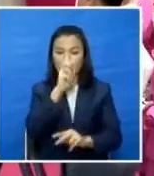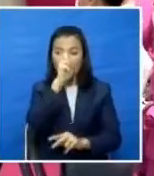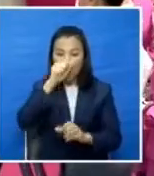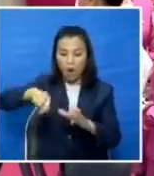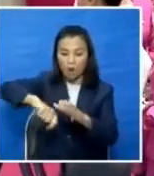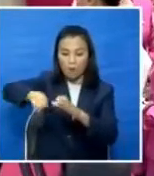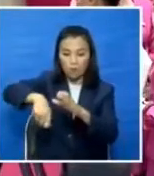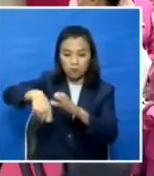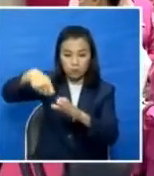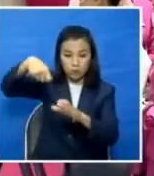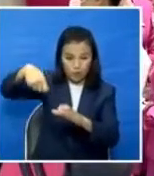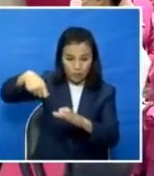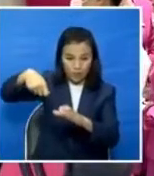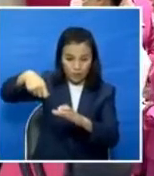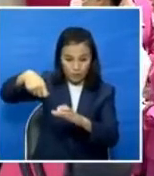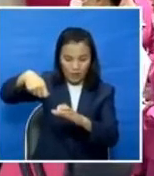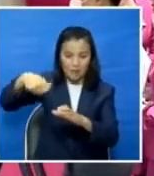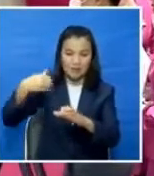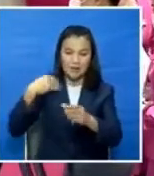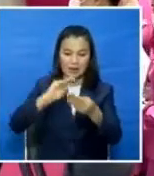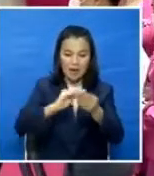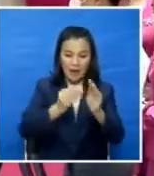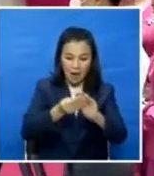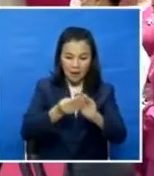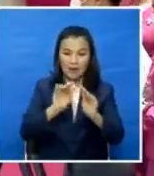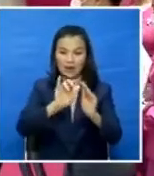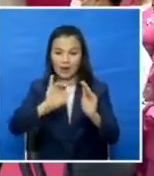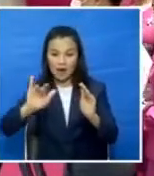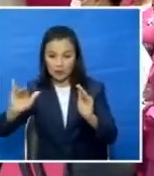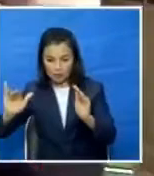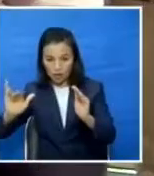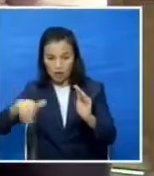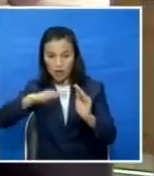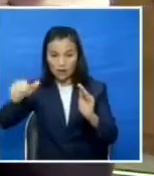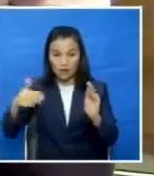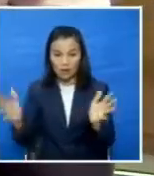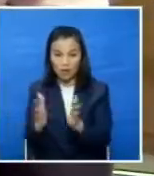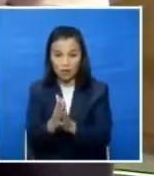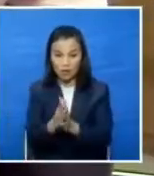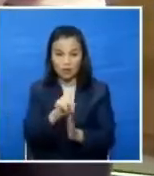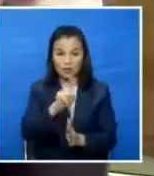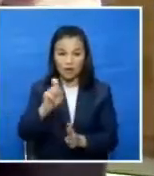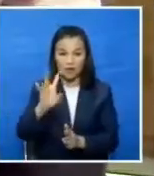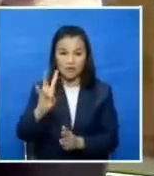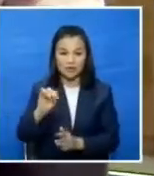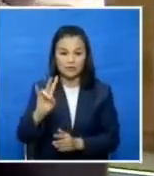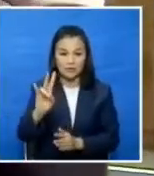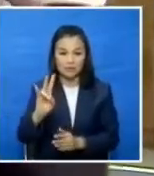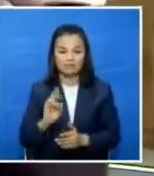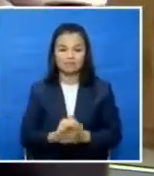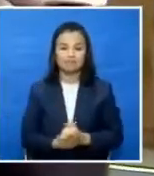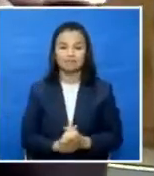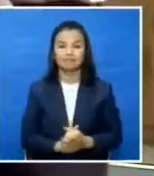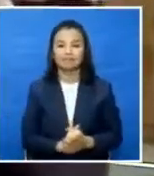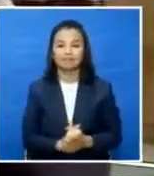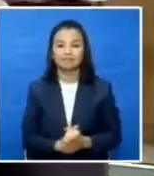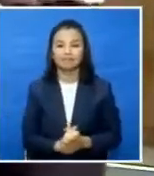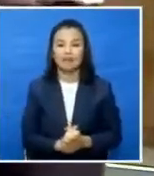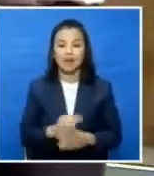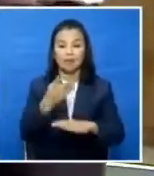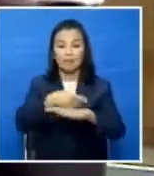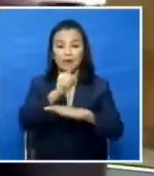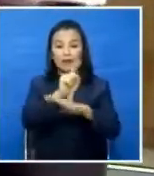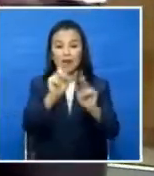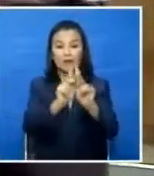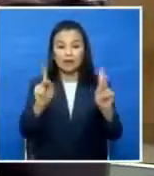ที่มีเลขงวดและหมวดอักษรจากตู้เสียงงวดและหมวดอักษรซึ่งมีจำนวนทั้งสิ้น177ลูกค่ะประธานกรรม